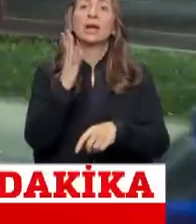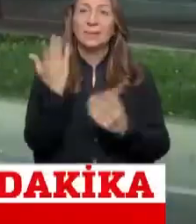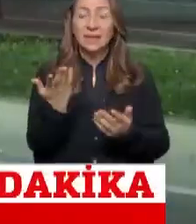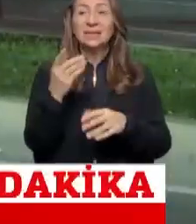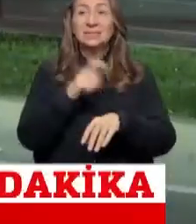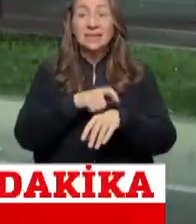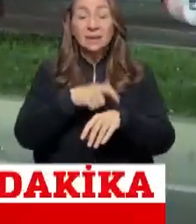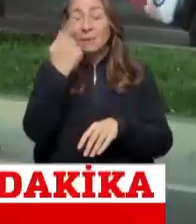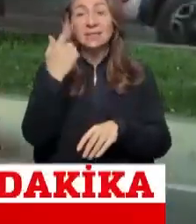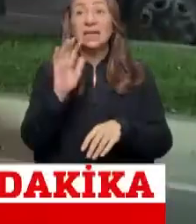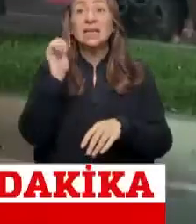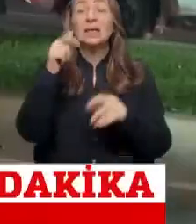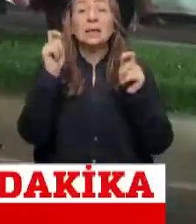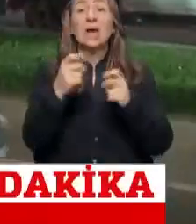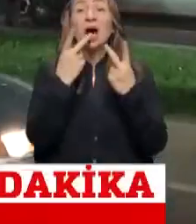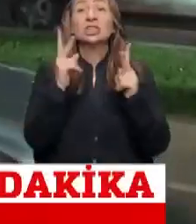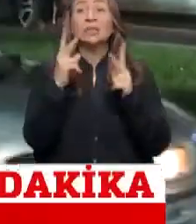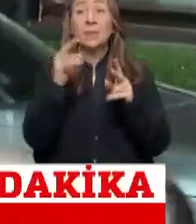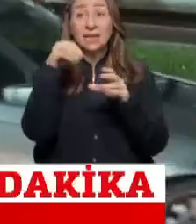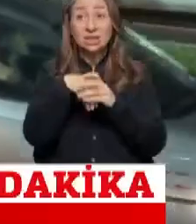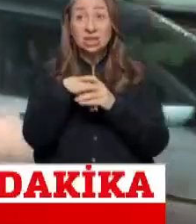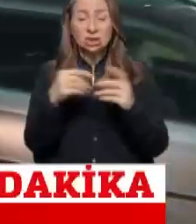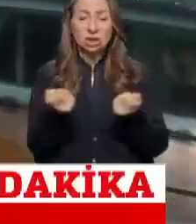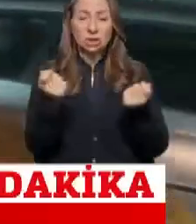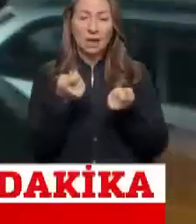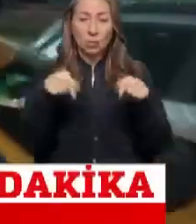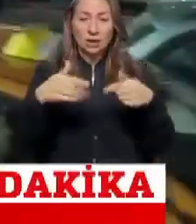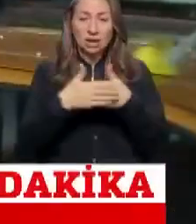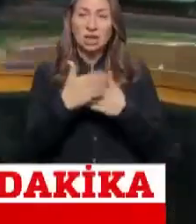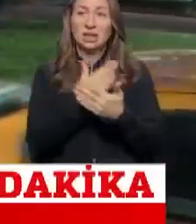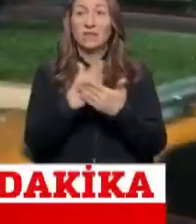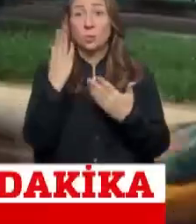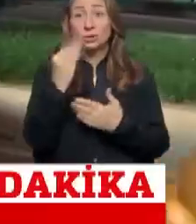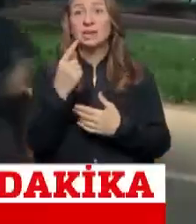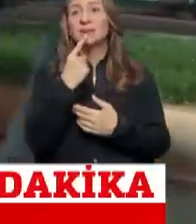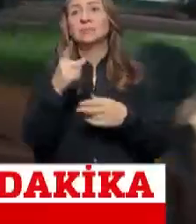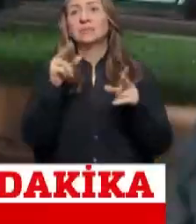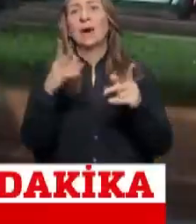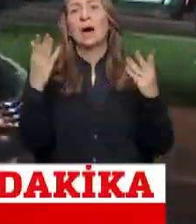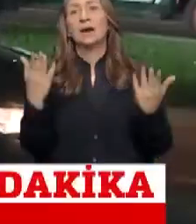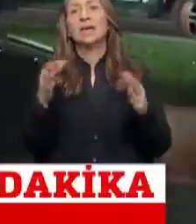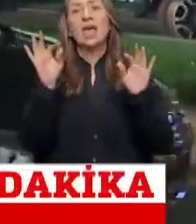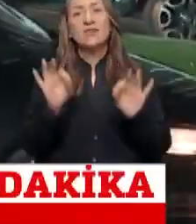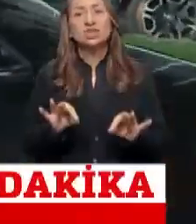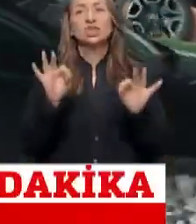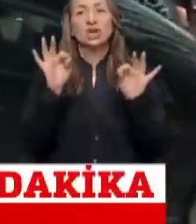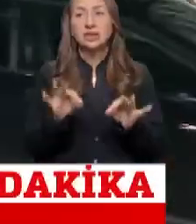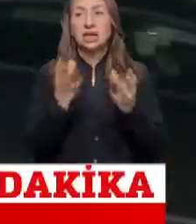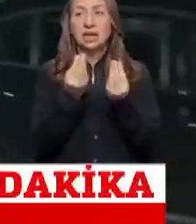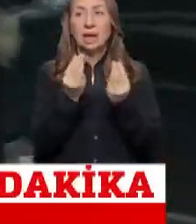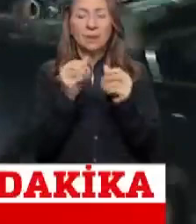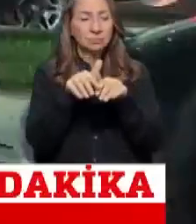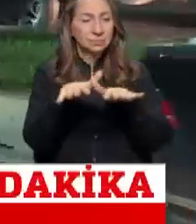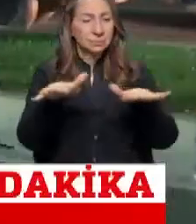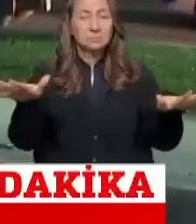söyleyemediler. Saatler de belli değil. Yarın yapılacak açıklamalar için çalışmalar bu gece de devam edecek. Dediğimiz gibi artık yavaş yavaş